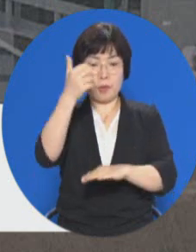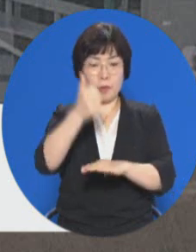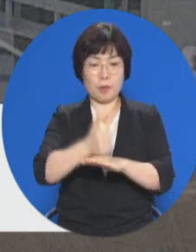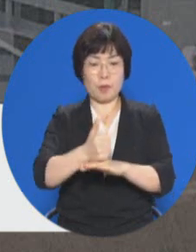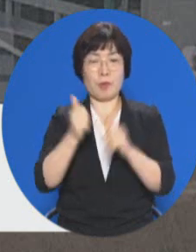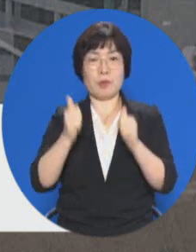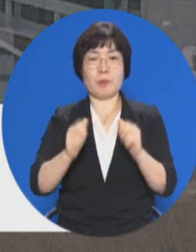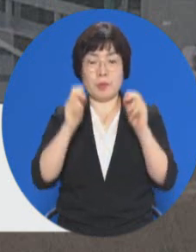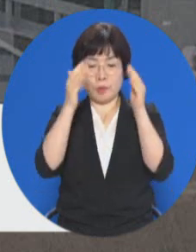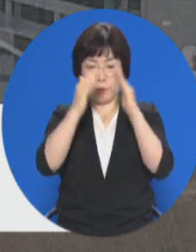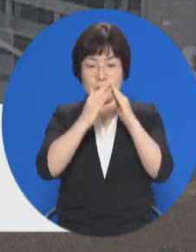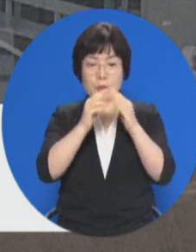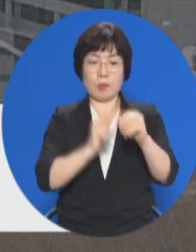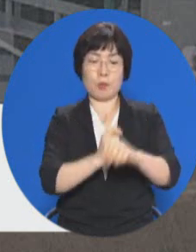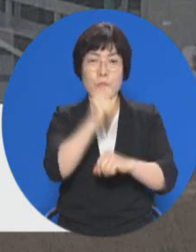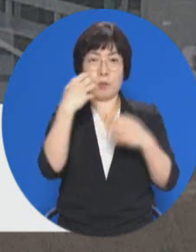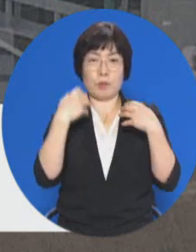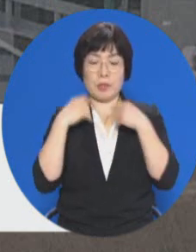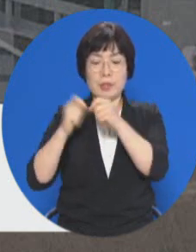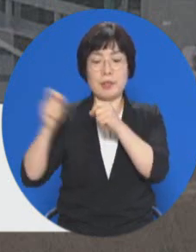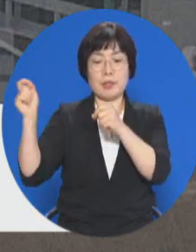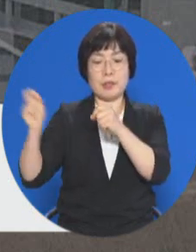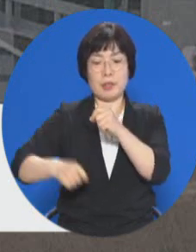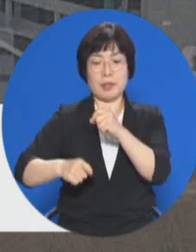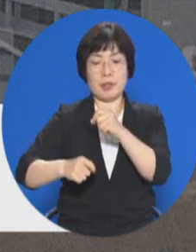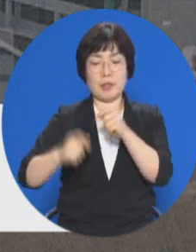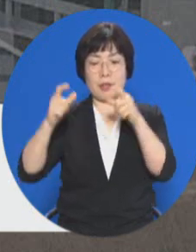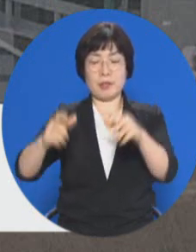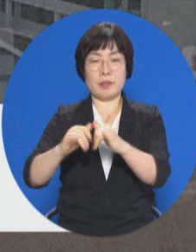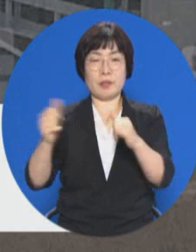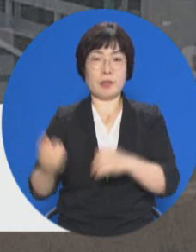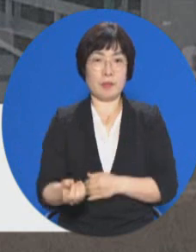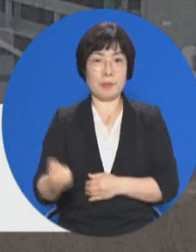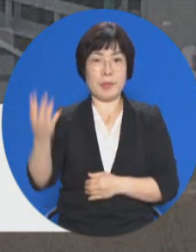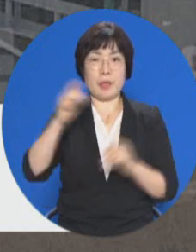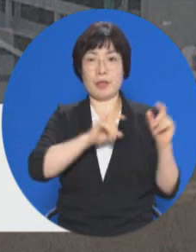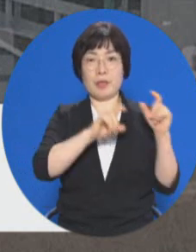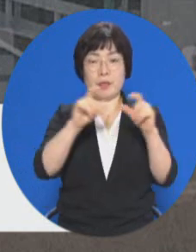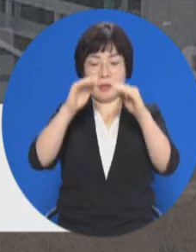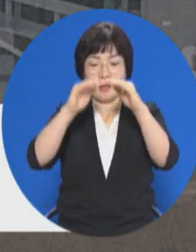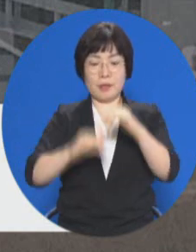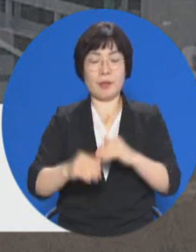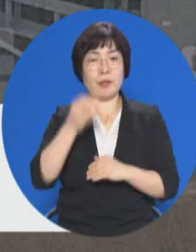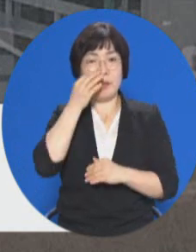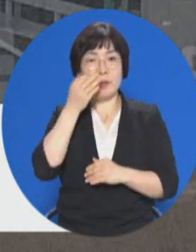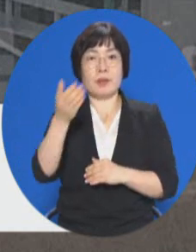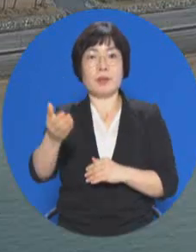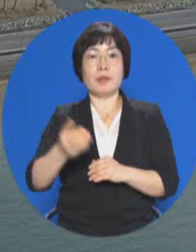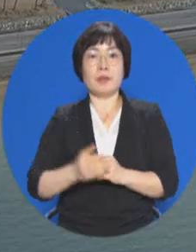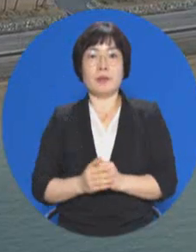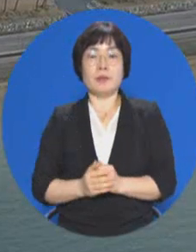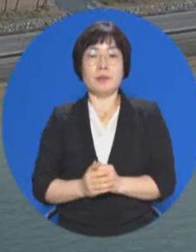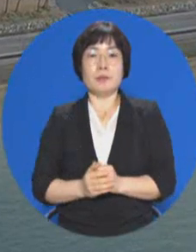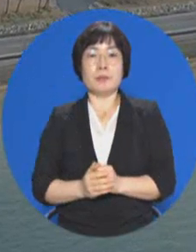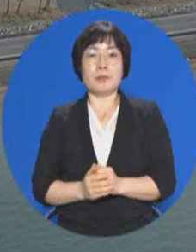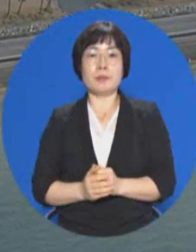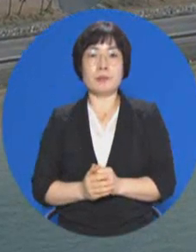당시 공군의 행정행위가 사기라면서 주민들의 손을 들어줬습니다. 김주희 기자입니다.